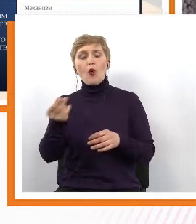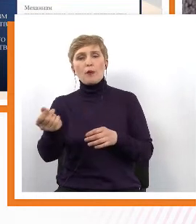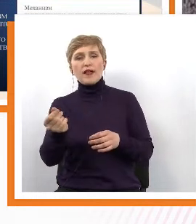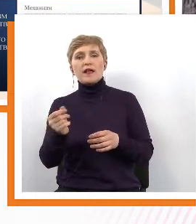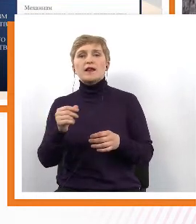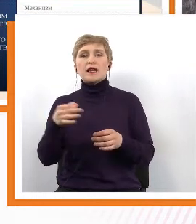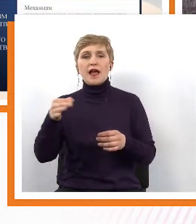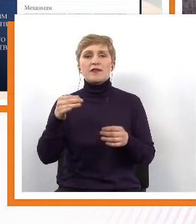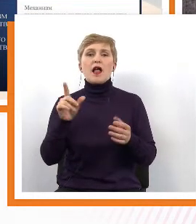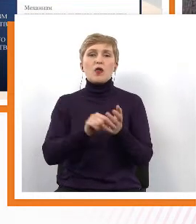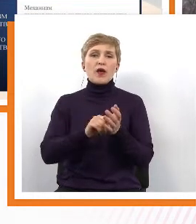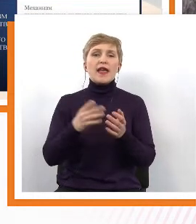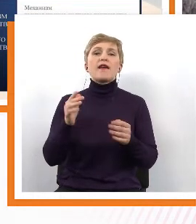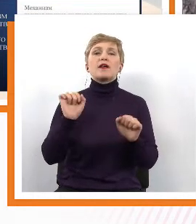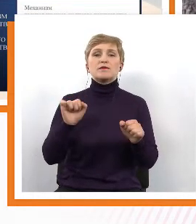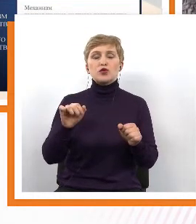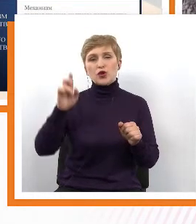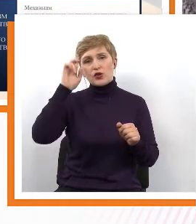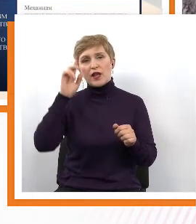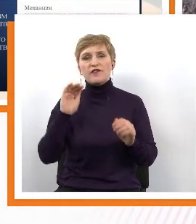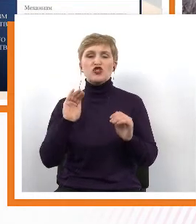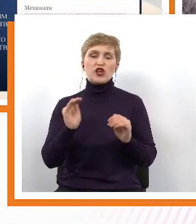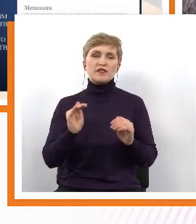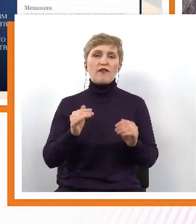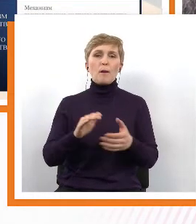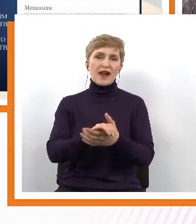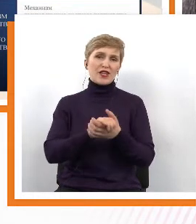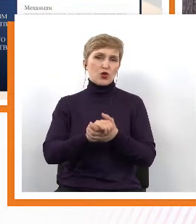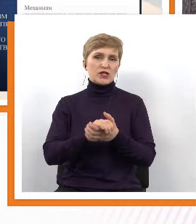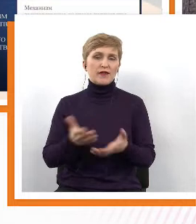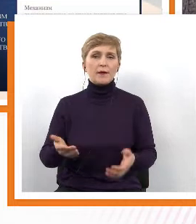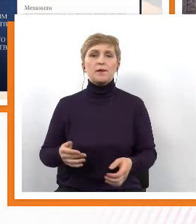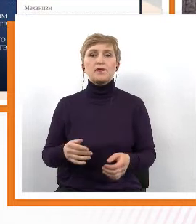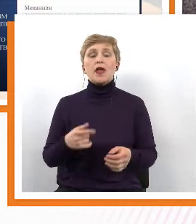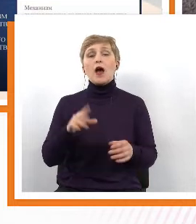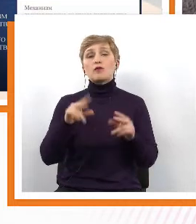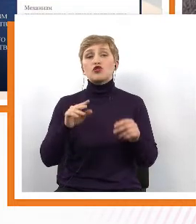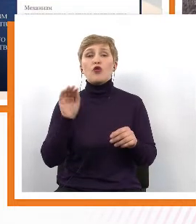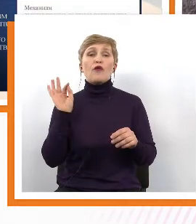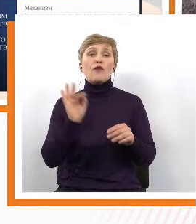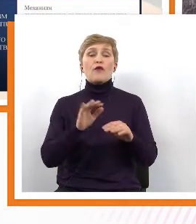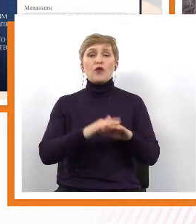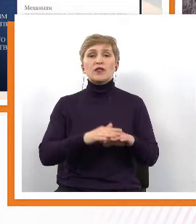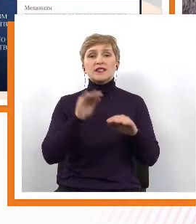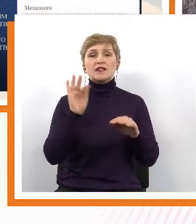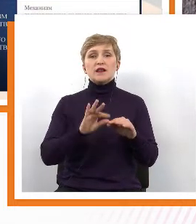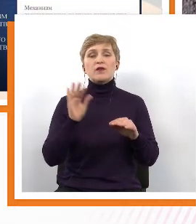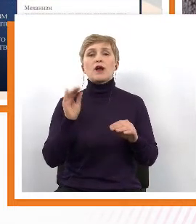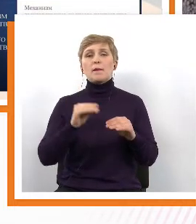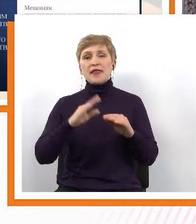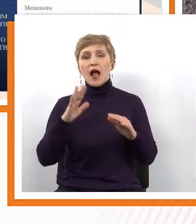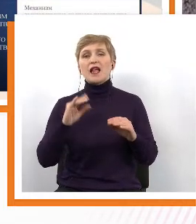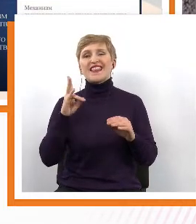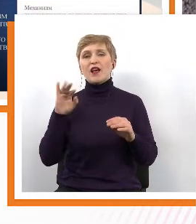возможности государственно-частного партнерства. То есть вот мы считаем, что фонды целевых капиталов и НКО, формирующие целевой капитал, каким-то